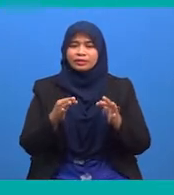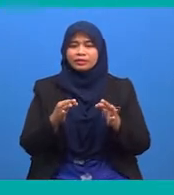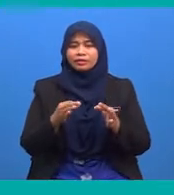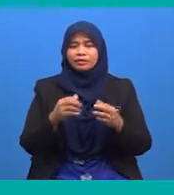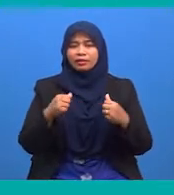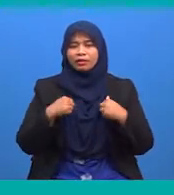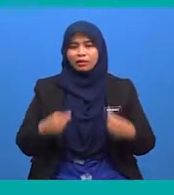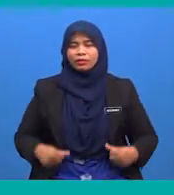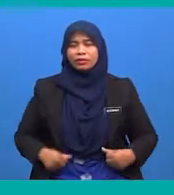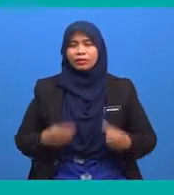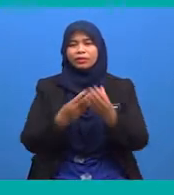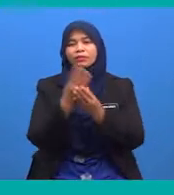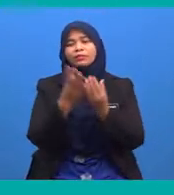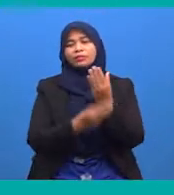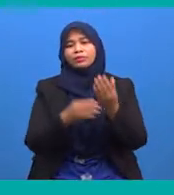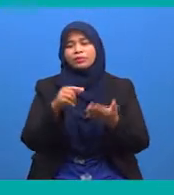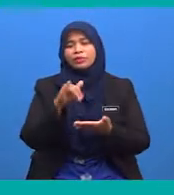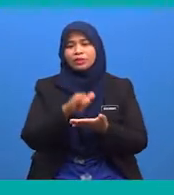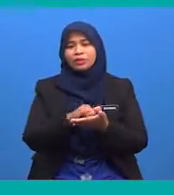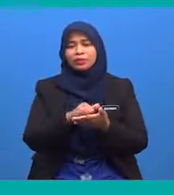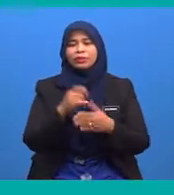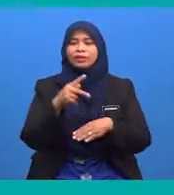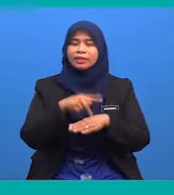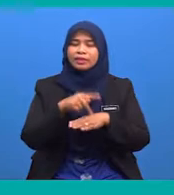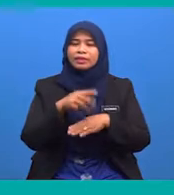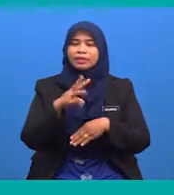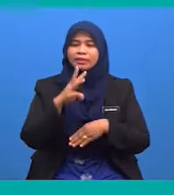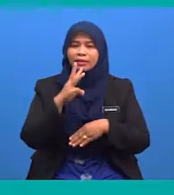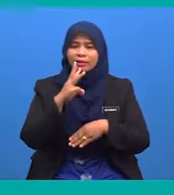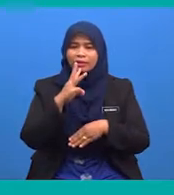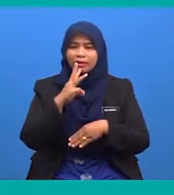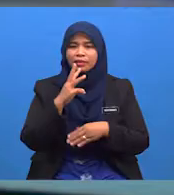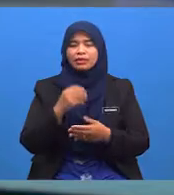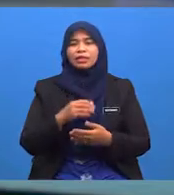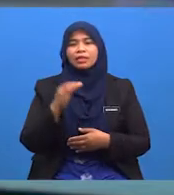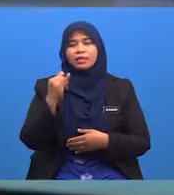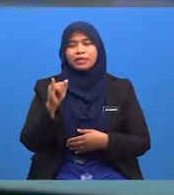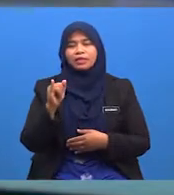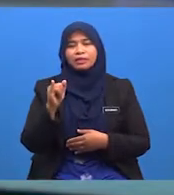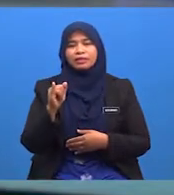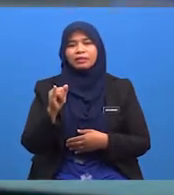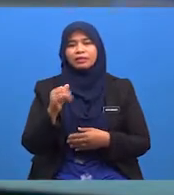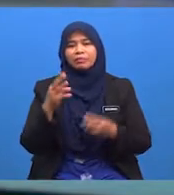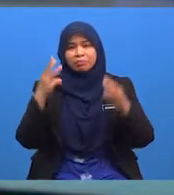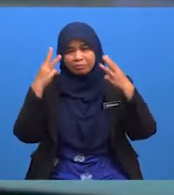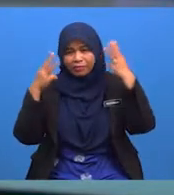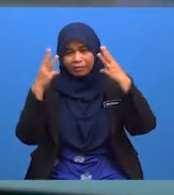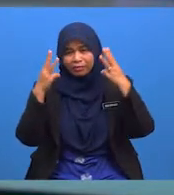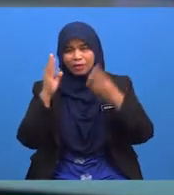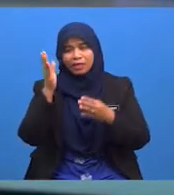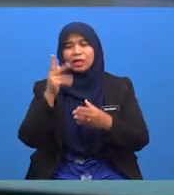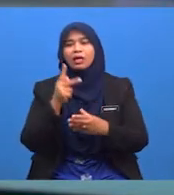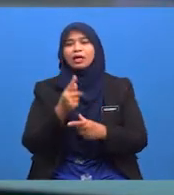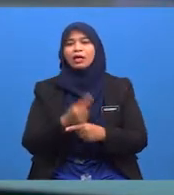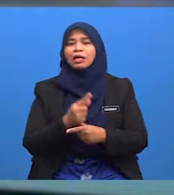anggota wuduk tersebut terkena air ataupun debu tayamum, ia dikhuatiri akan